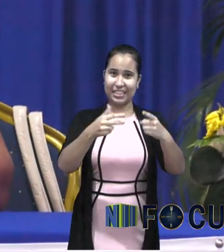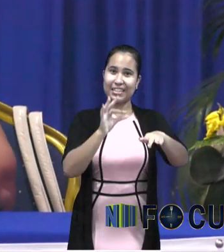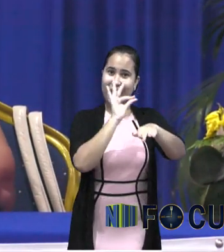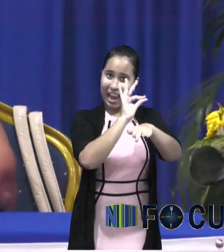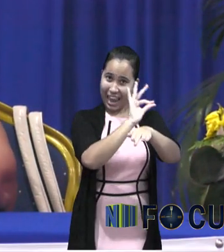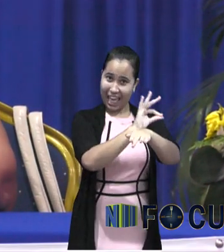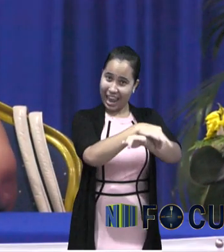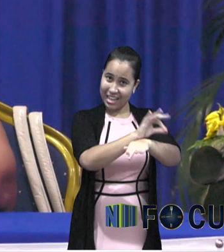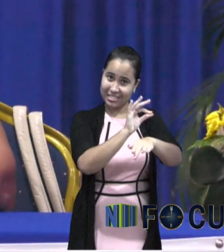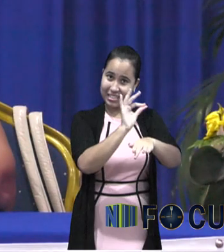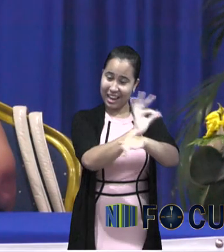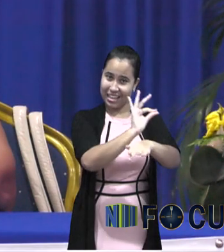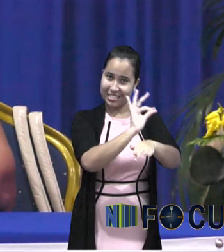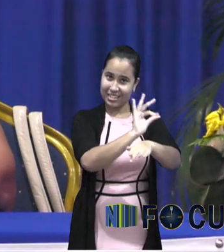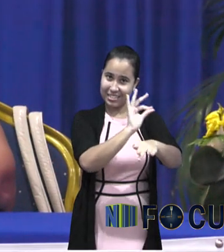nu uitzenden.